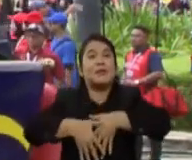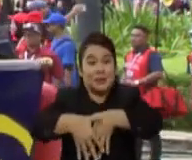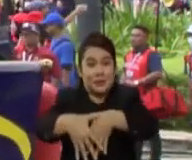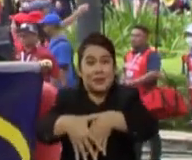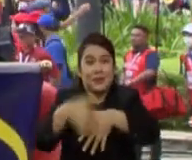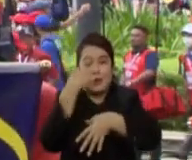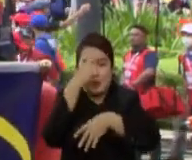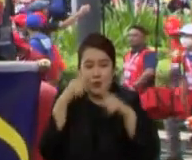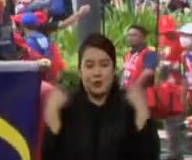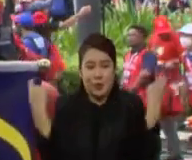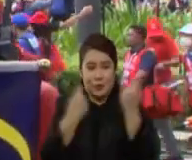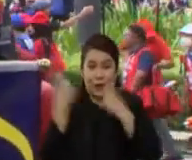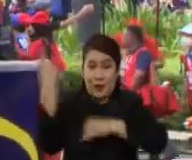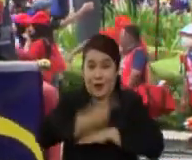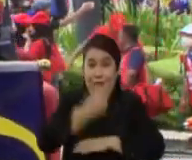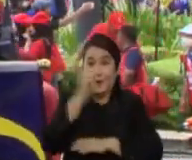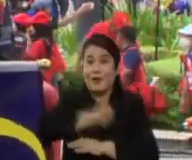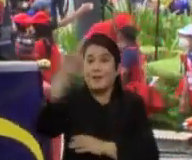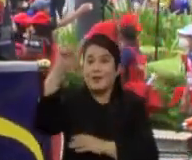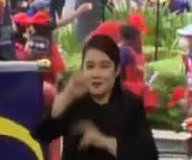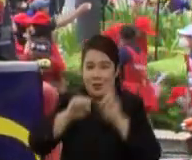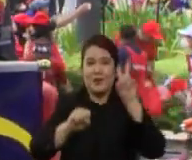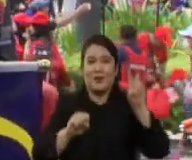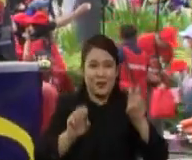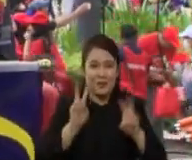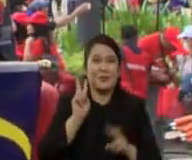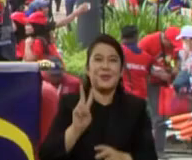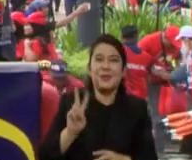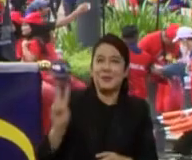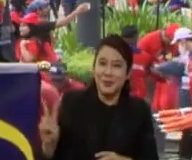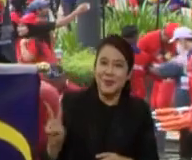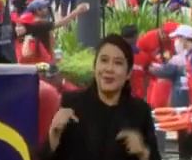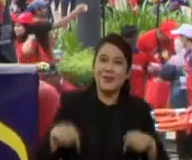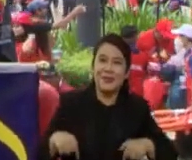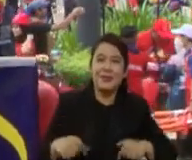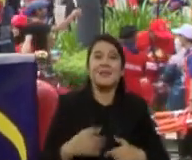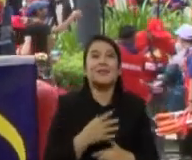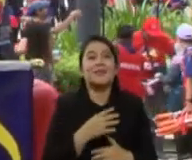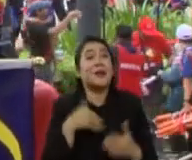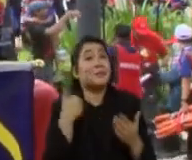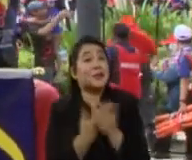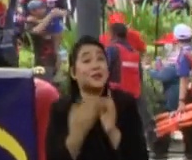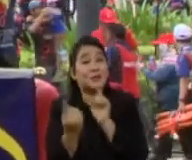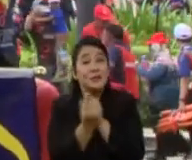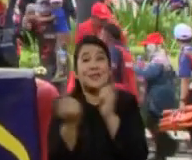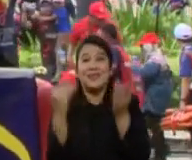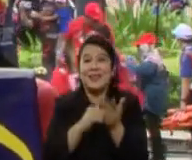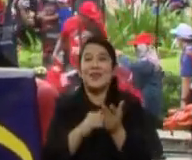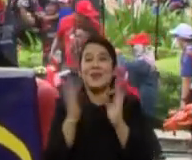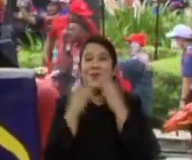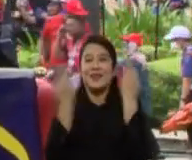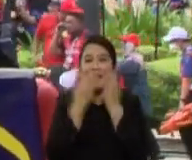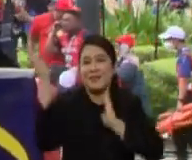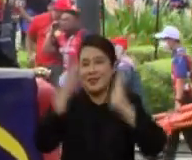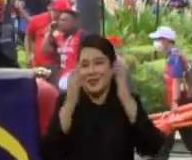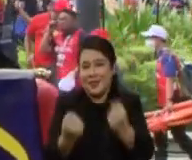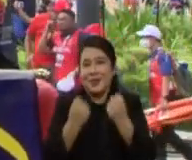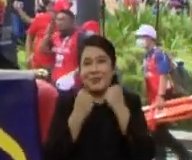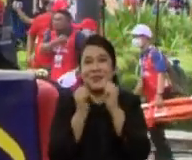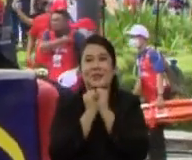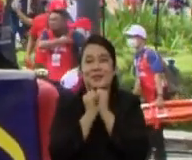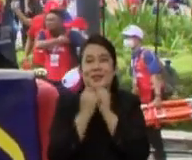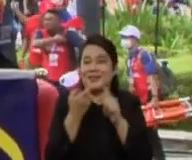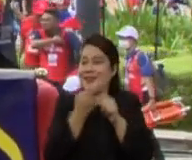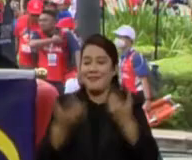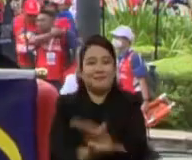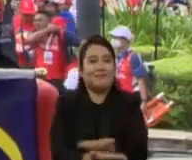semena sambutan Hari Kebangsaan 2022 ini. Sampai jumpa lagi Keluarga Malaysia Teguh Bersama dari